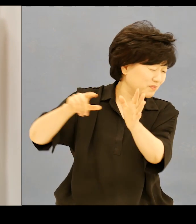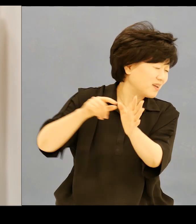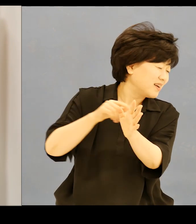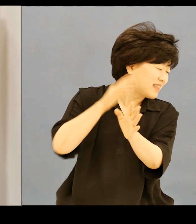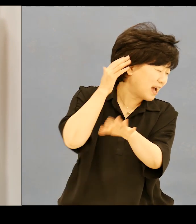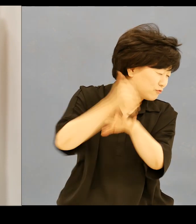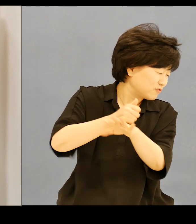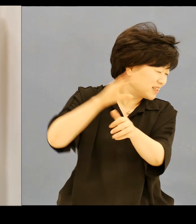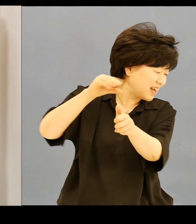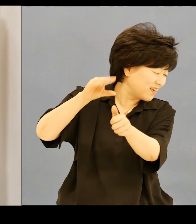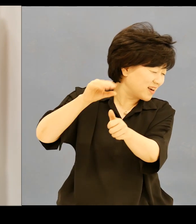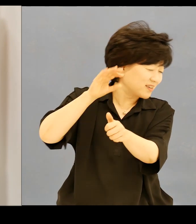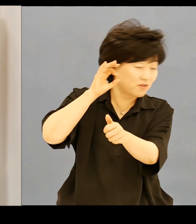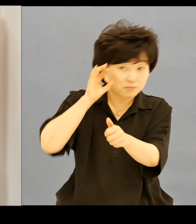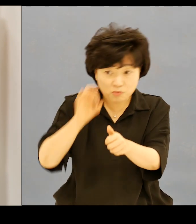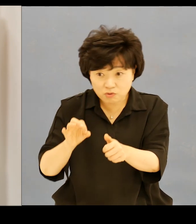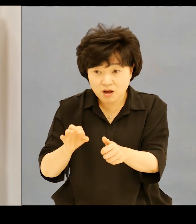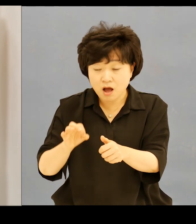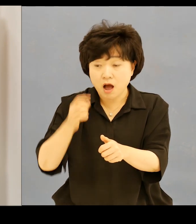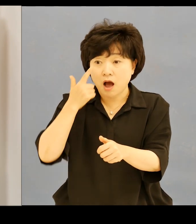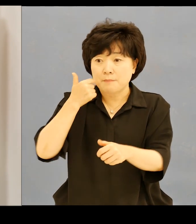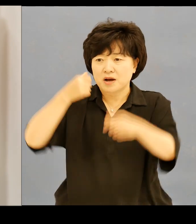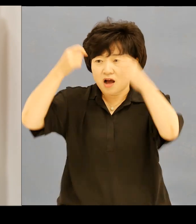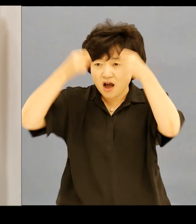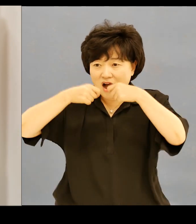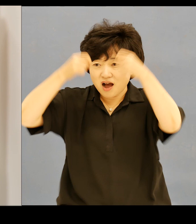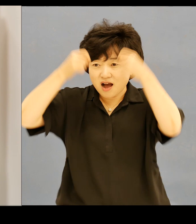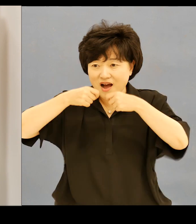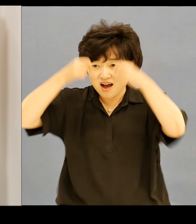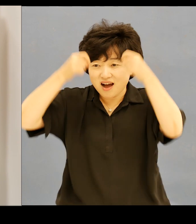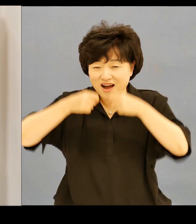눈물을 흘리시더라고요. 그래서 그걸 보고